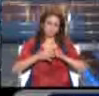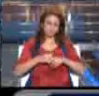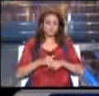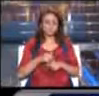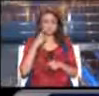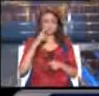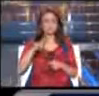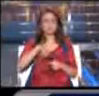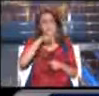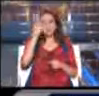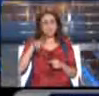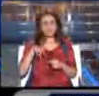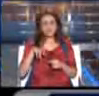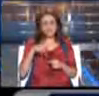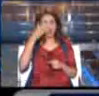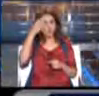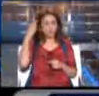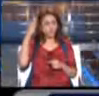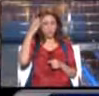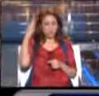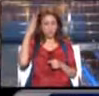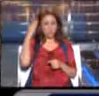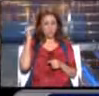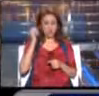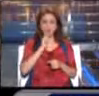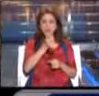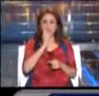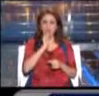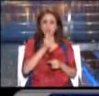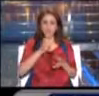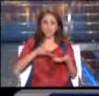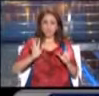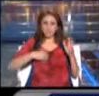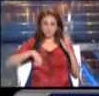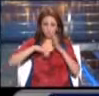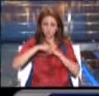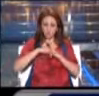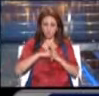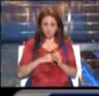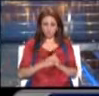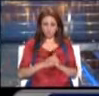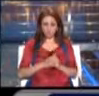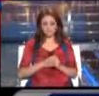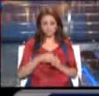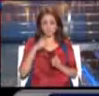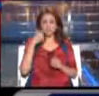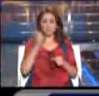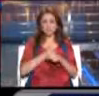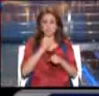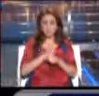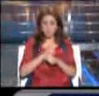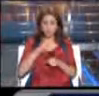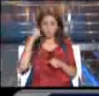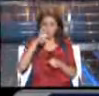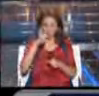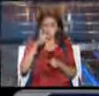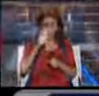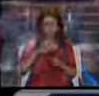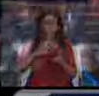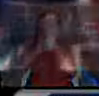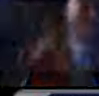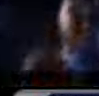والأسئلة التي يطرحها الخبراء: هل الإعلام الرياضي في مصر يقوم بدوره على أكمل وجه، أم